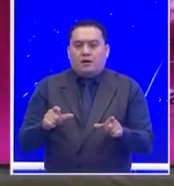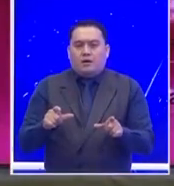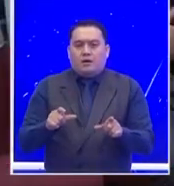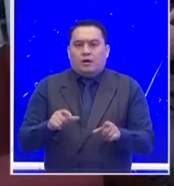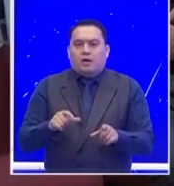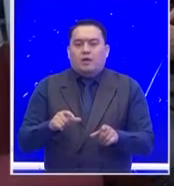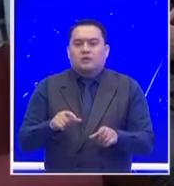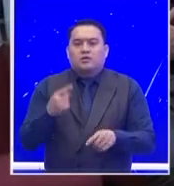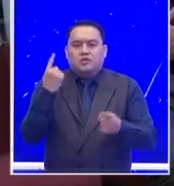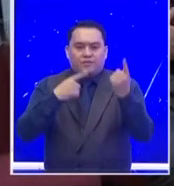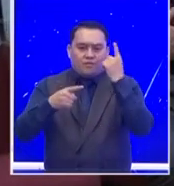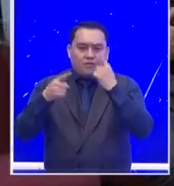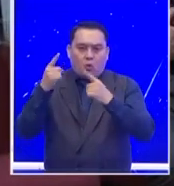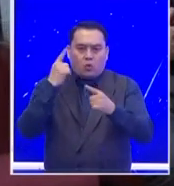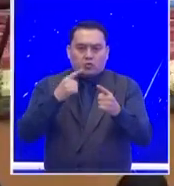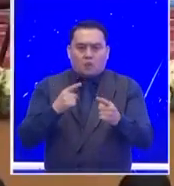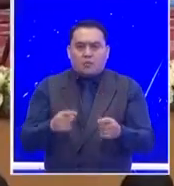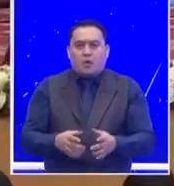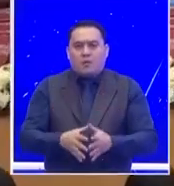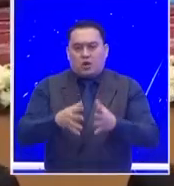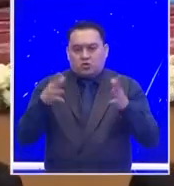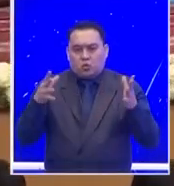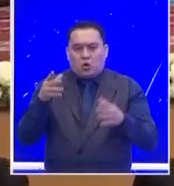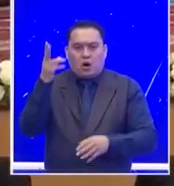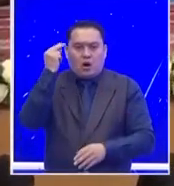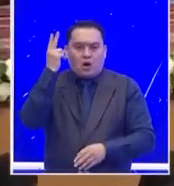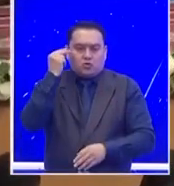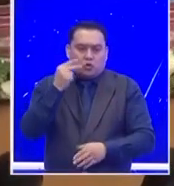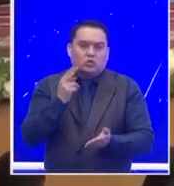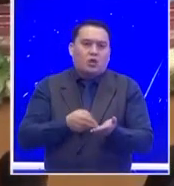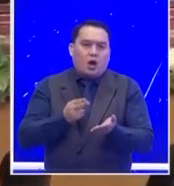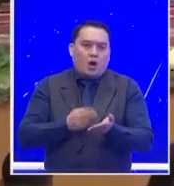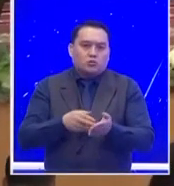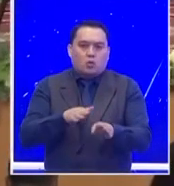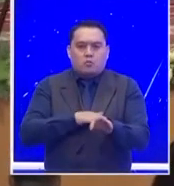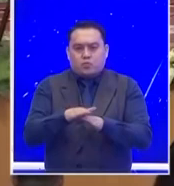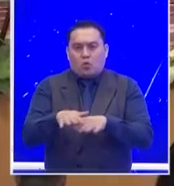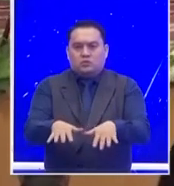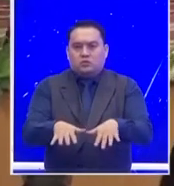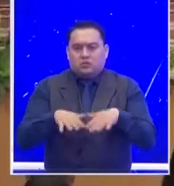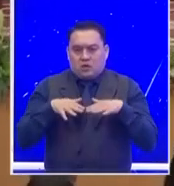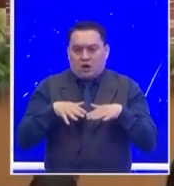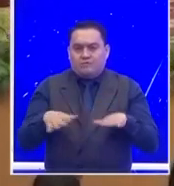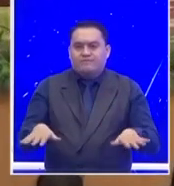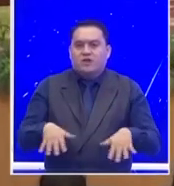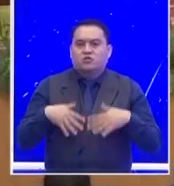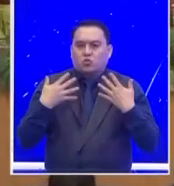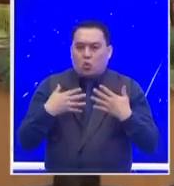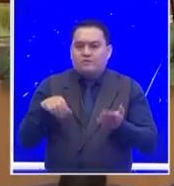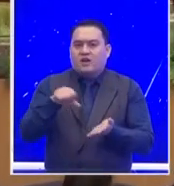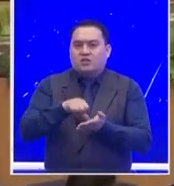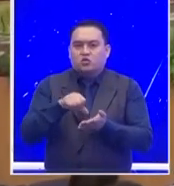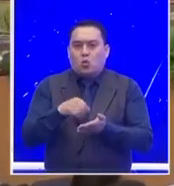выяснилось, поклонников творчества Махпал Мыса огромное количество. Тому подтверждение полный зал. Зрители были в восторге от